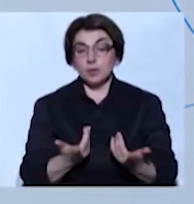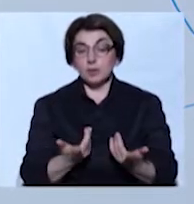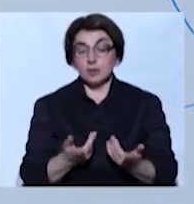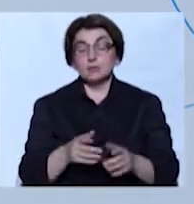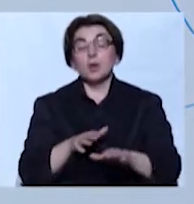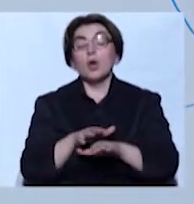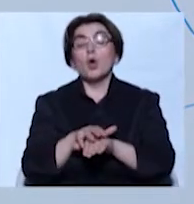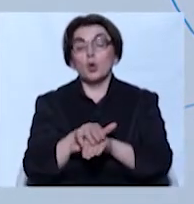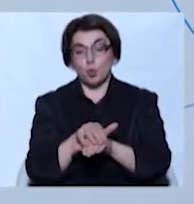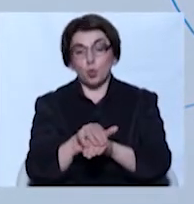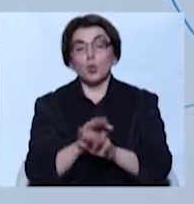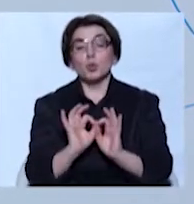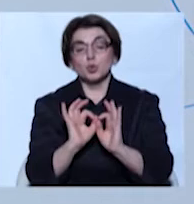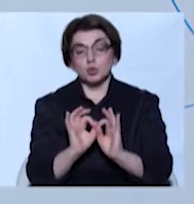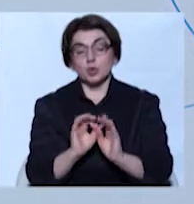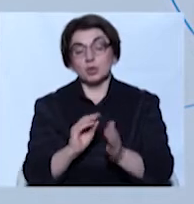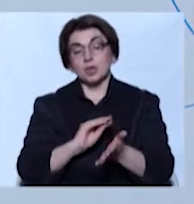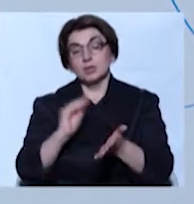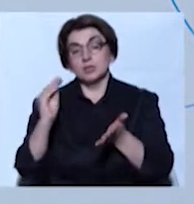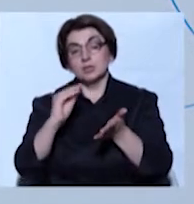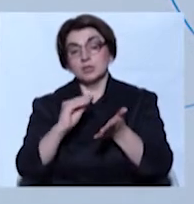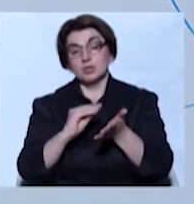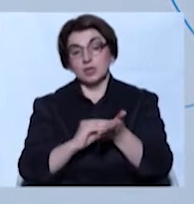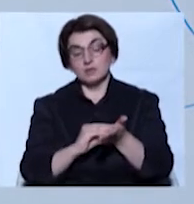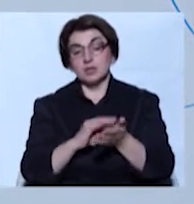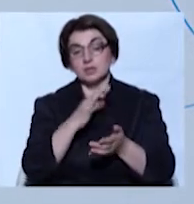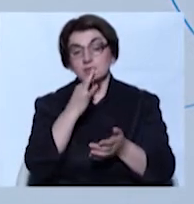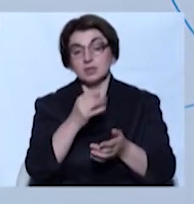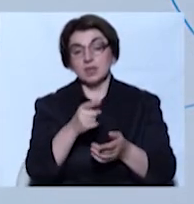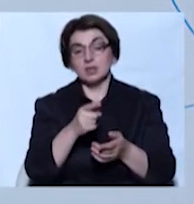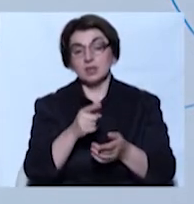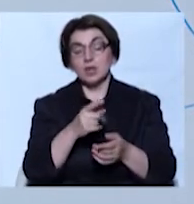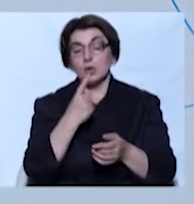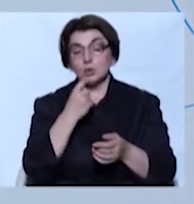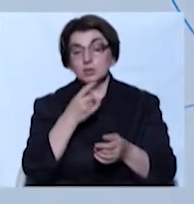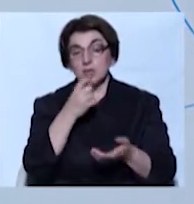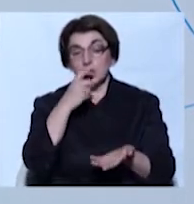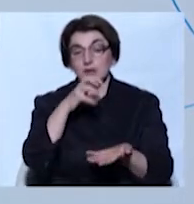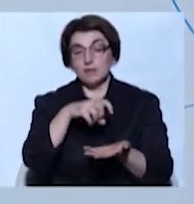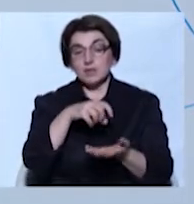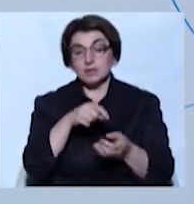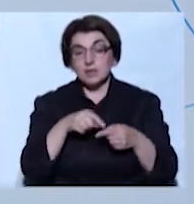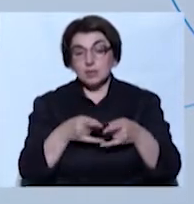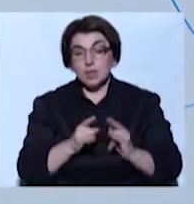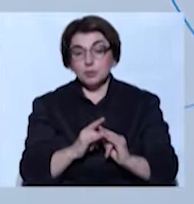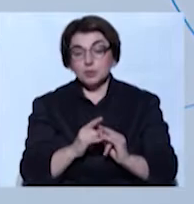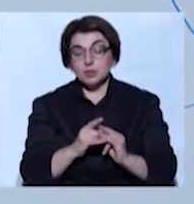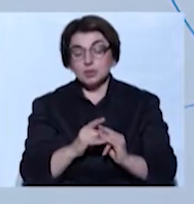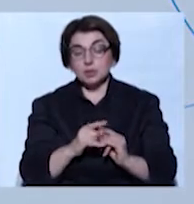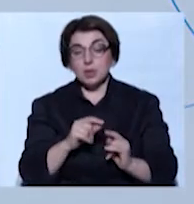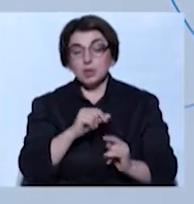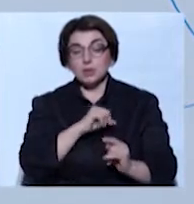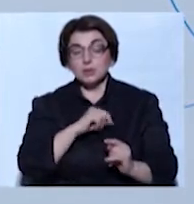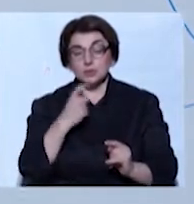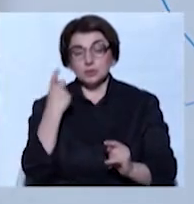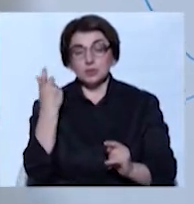ზღვის კუს სასიცოცხლო ციკლი და იქ გითხარით, რომ როდესაც კვერცხიდან გამოიჩეკება კუ, ის მიდის და დამოუკიდებლად